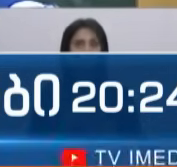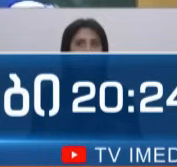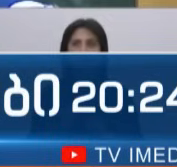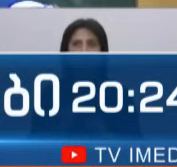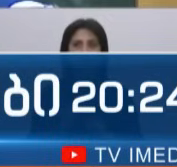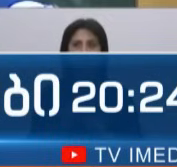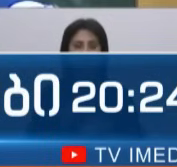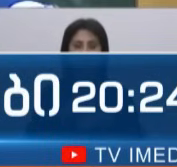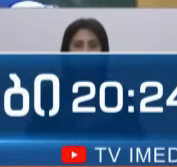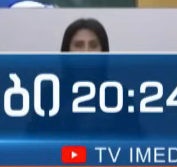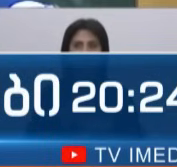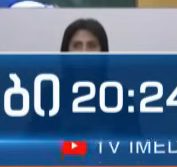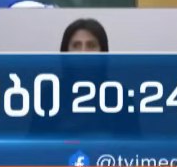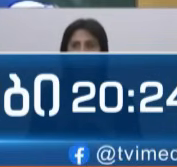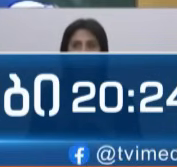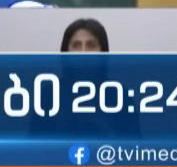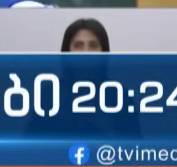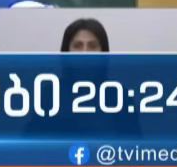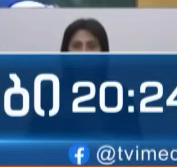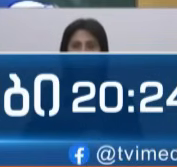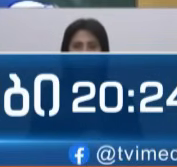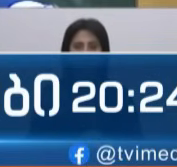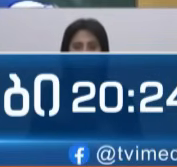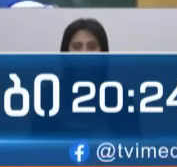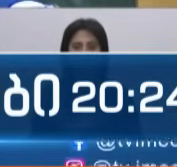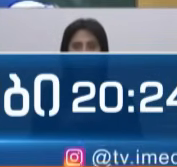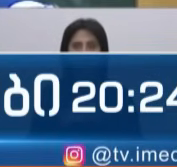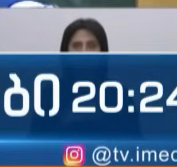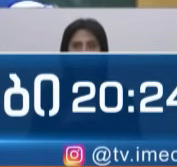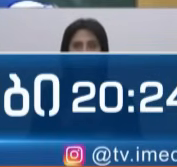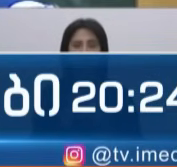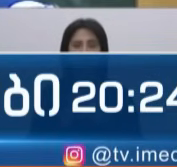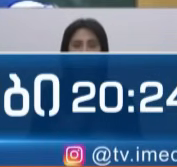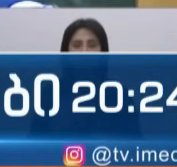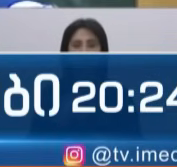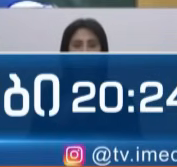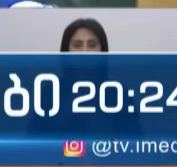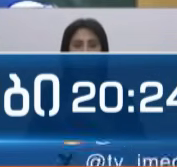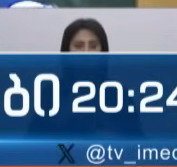არავითარი მედიაციით, არავის შართულობით ასეთი ტიპის შეთანხმებას ჩვენ